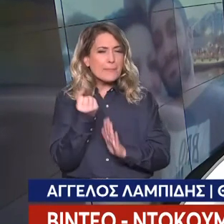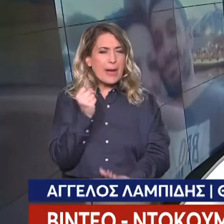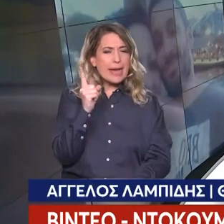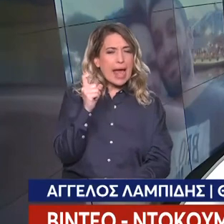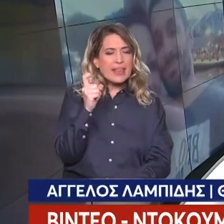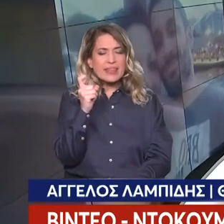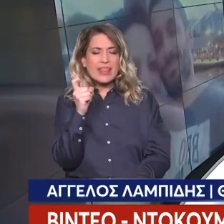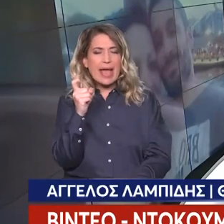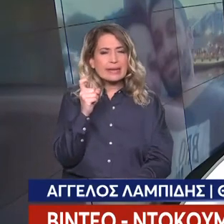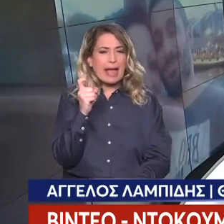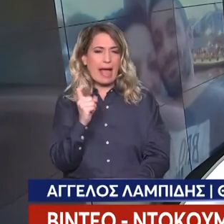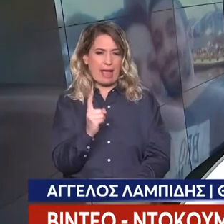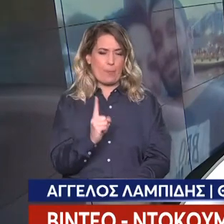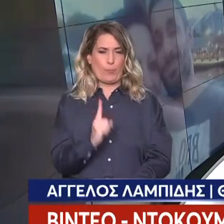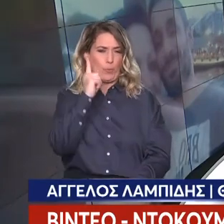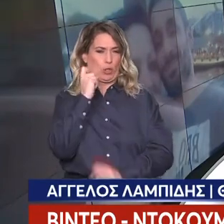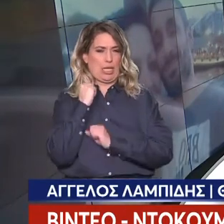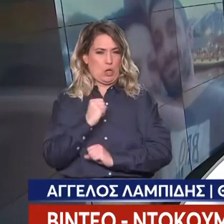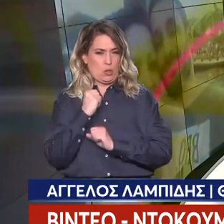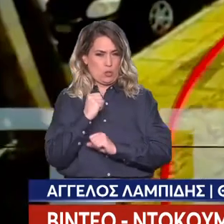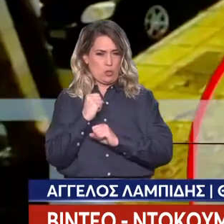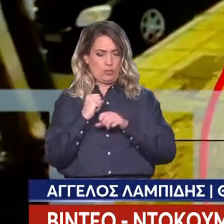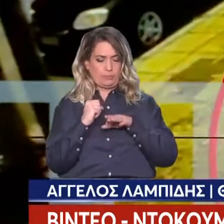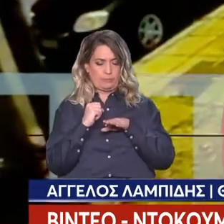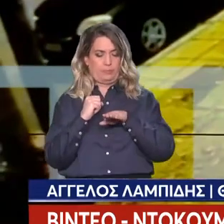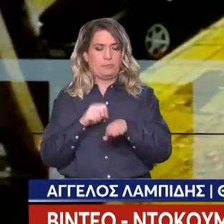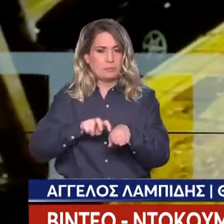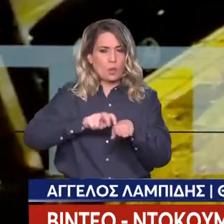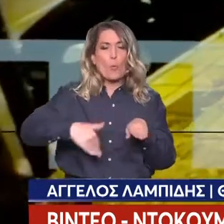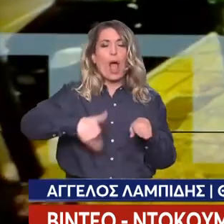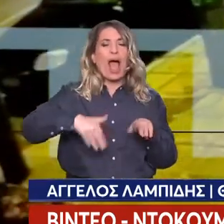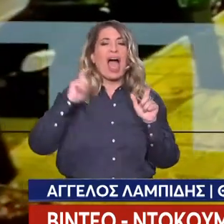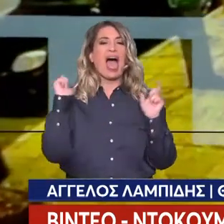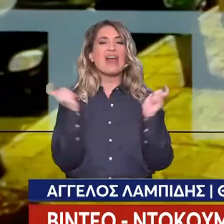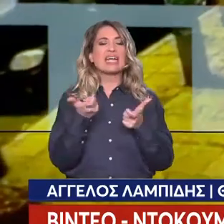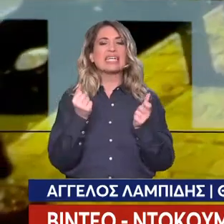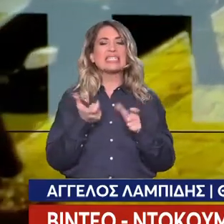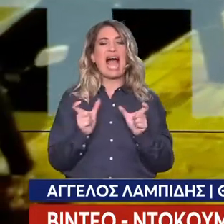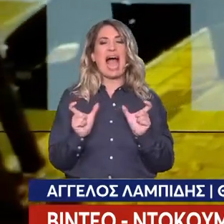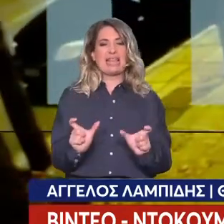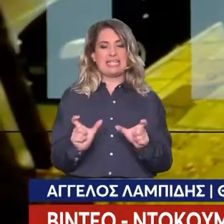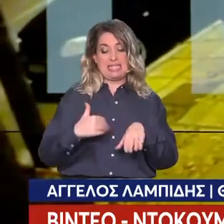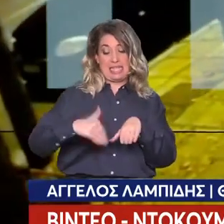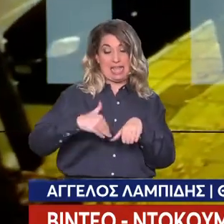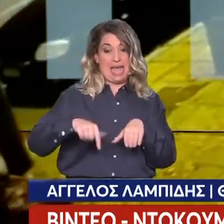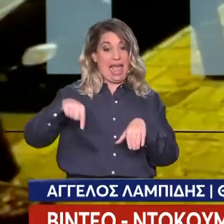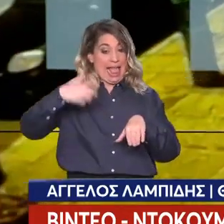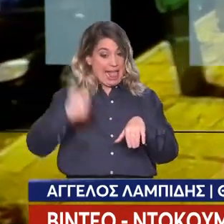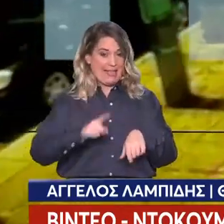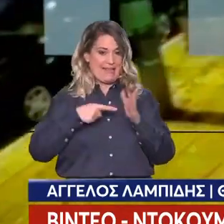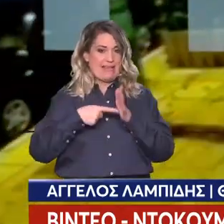της πρωτοχρονιάς, το ταξί αφήνει στην οδό Εθνικής Αντιστάσεως το ζευγάρι και εκεί είναι το βίντεο που